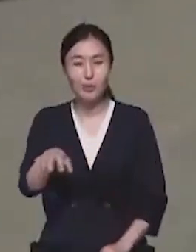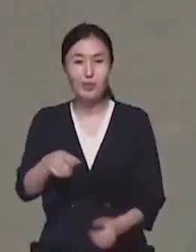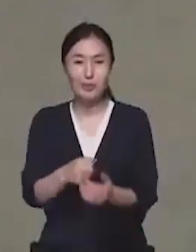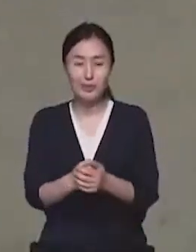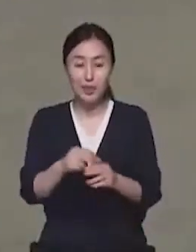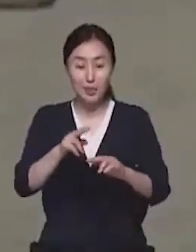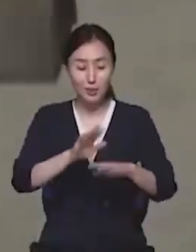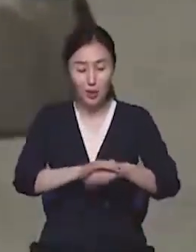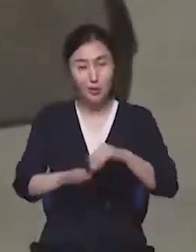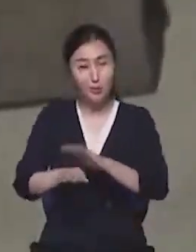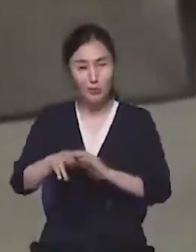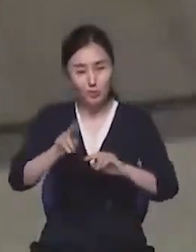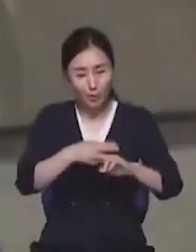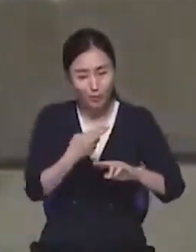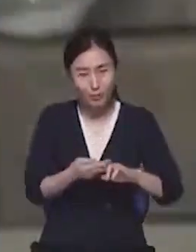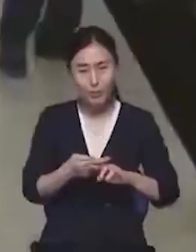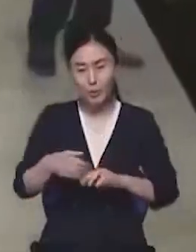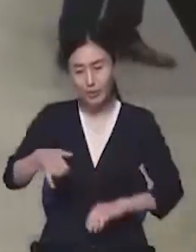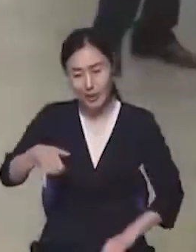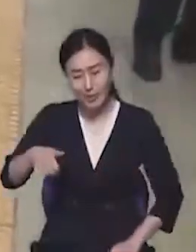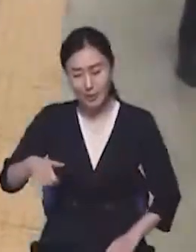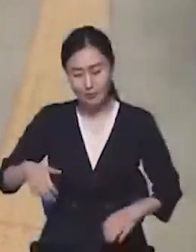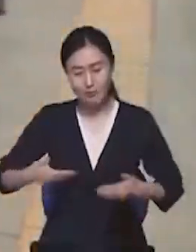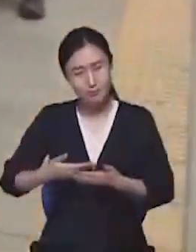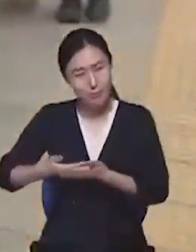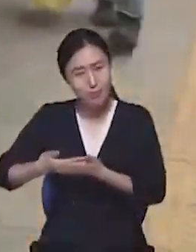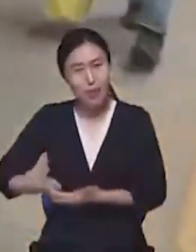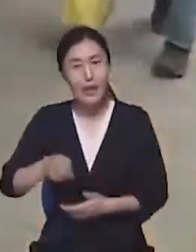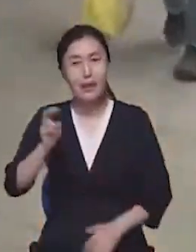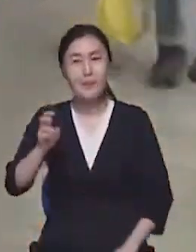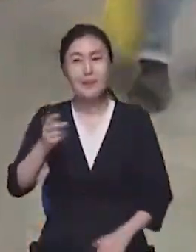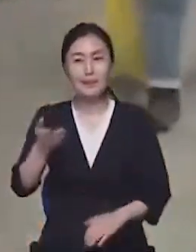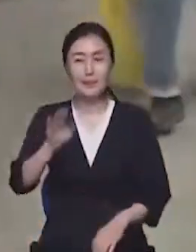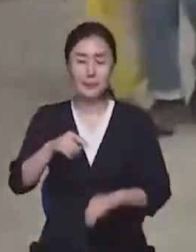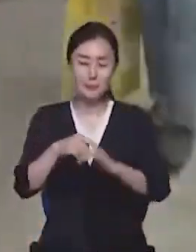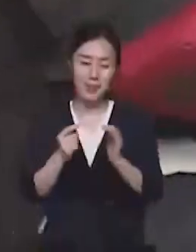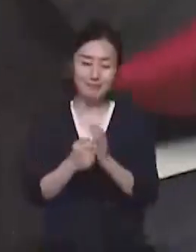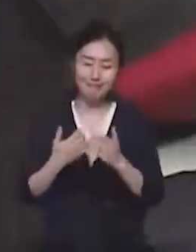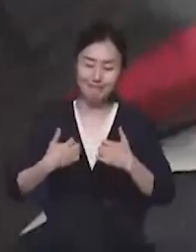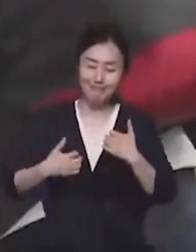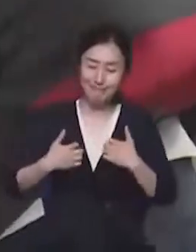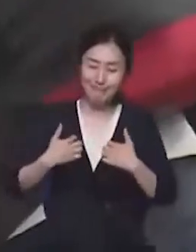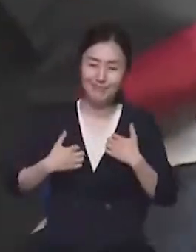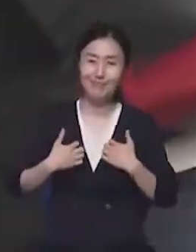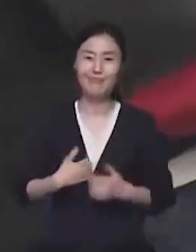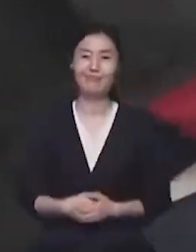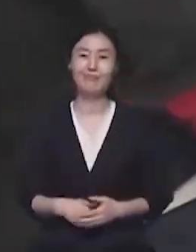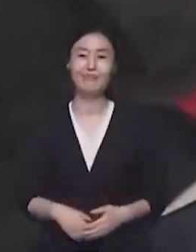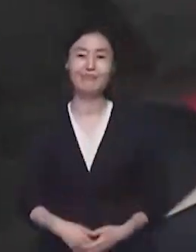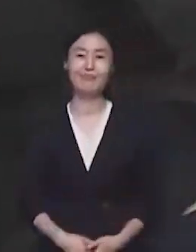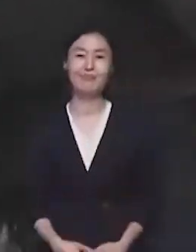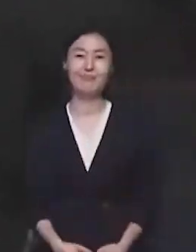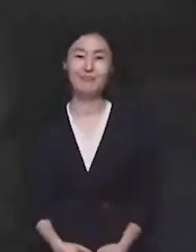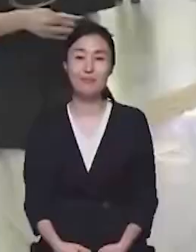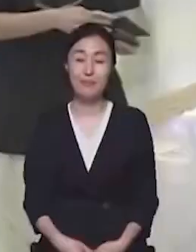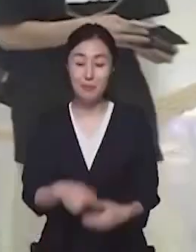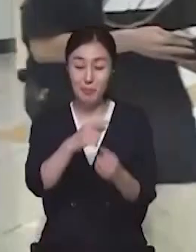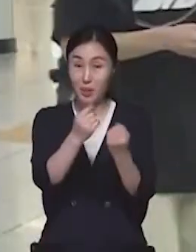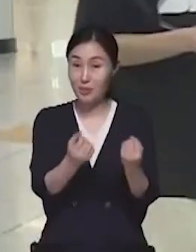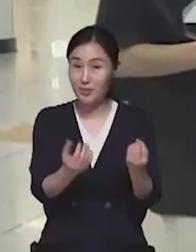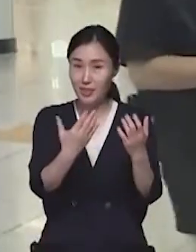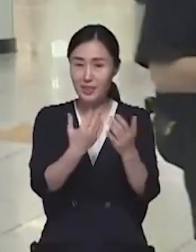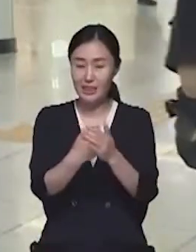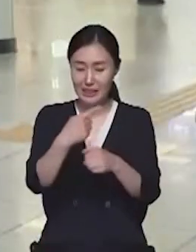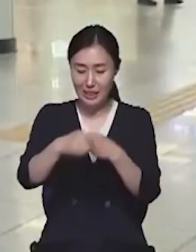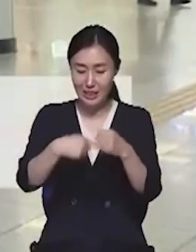양손에든 선물과 짐 가방이 무거울 법도 하지만 마음만은 그 어느 때보다 가볍습니다 명절은